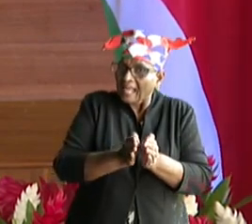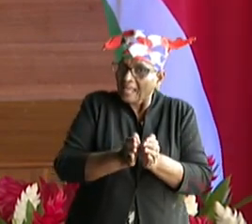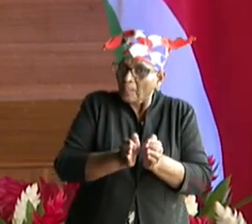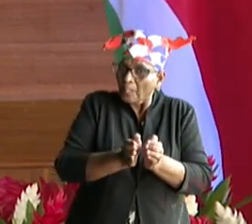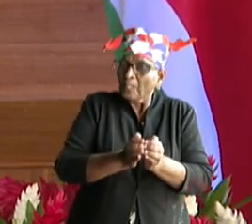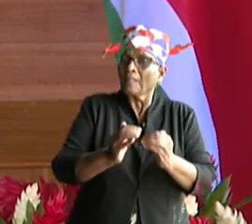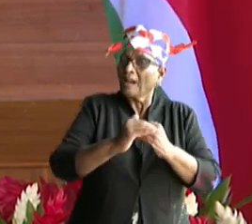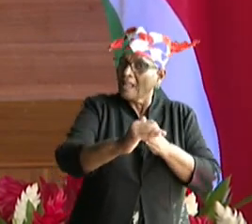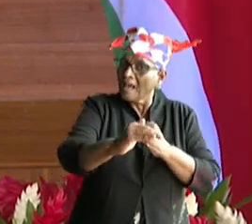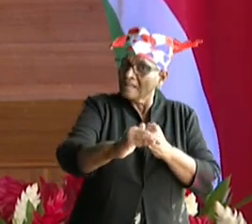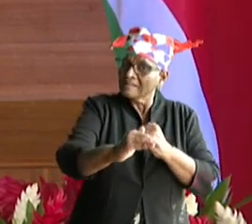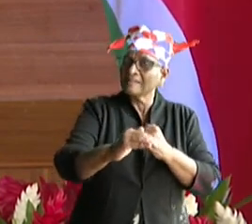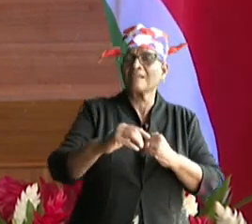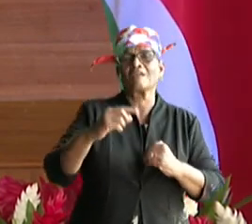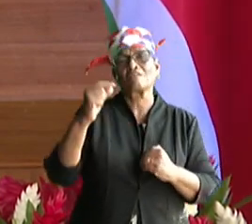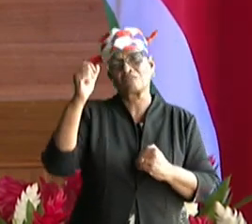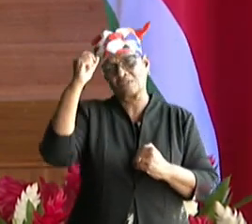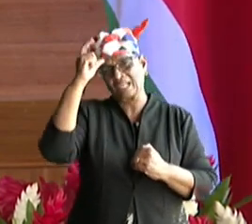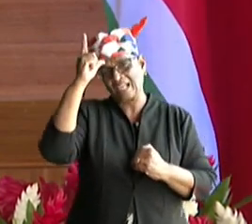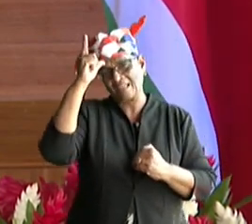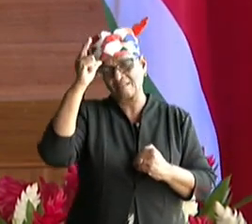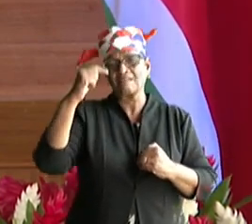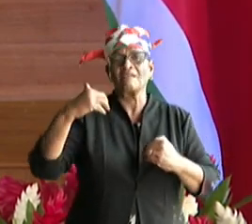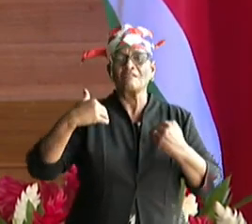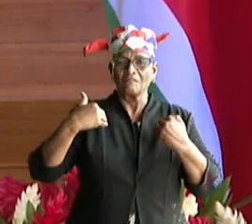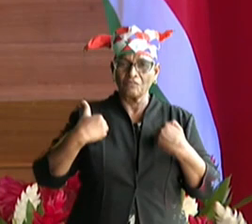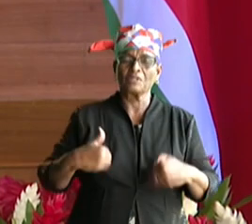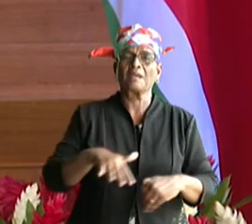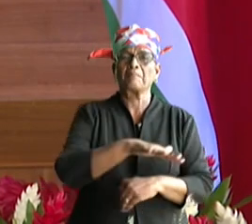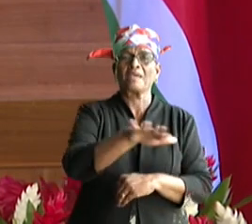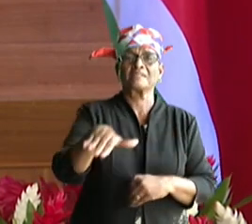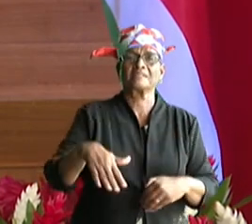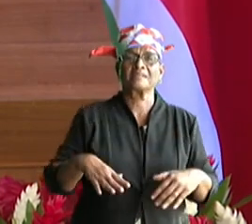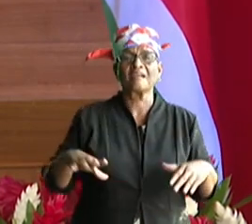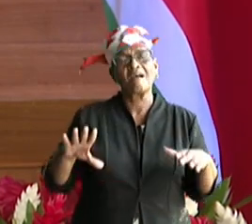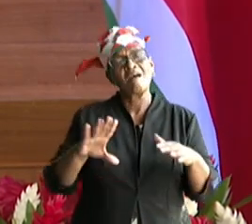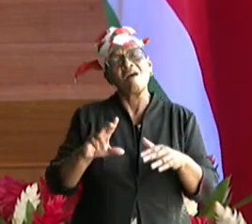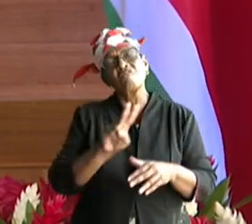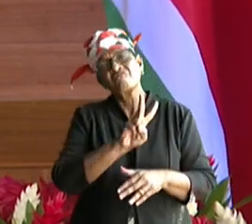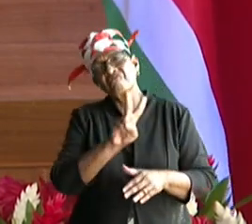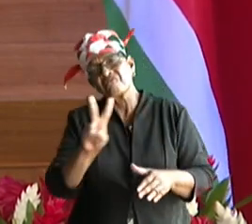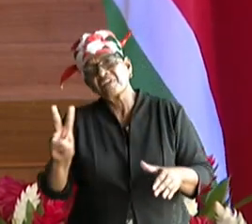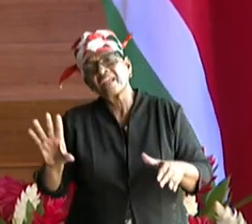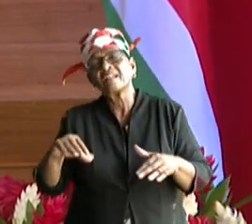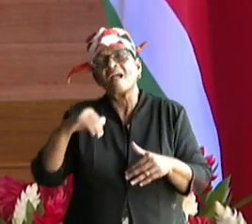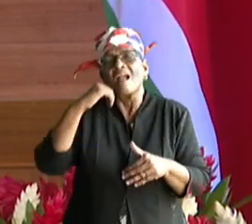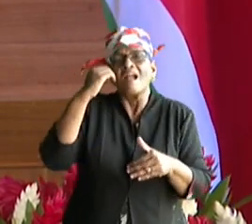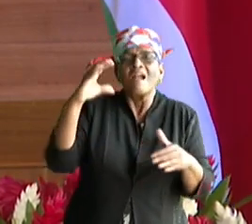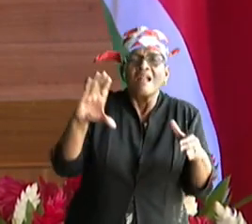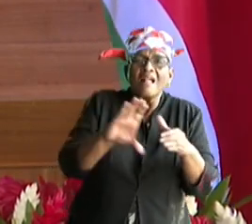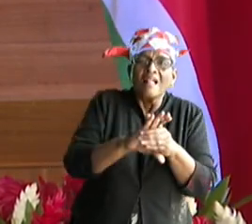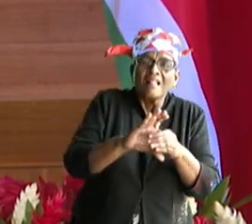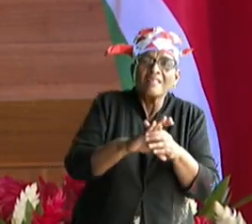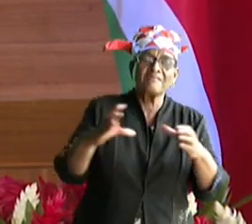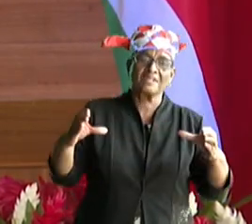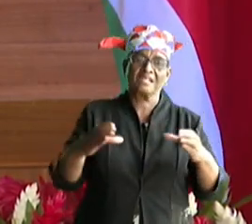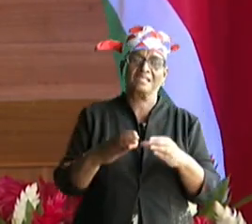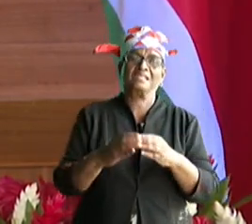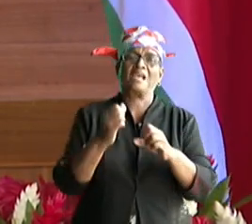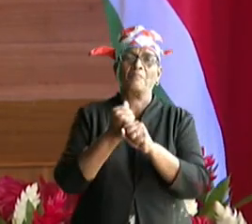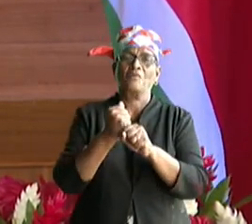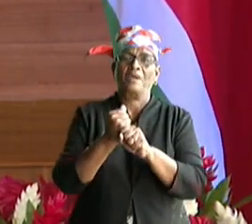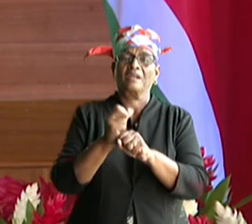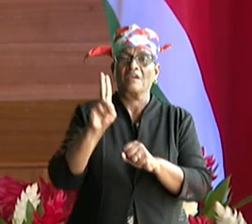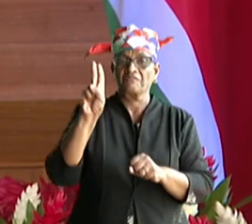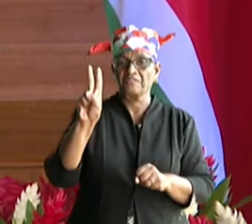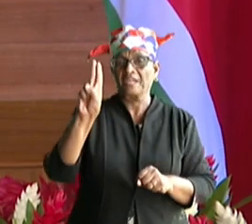the mankind. Vredelievend en samenwerkend. Wij van de VHP